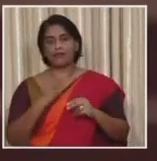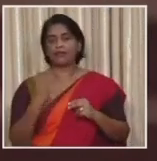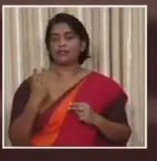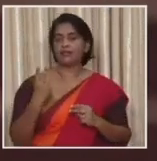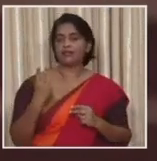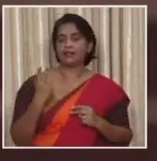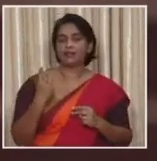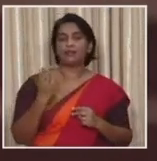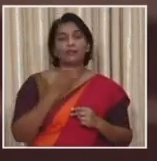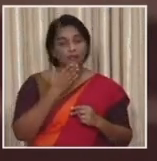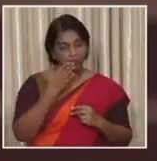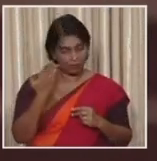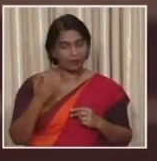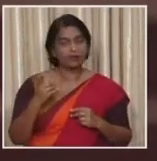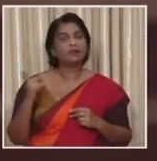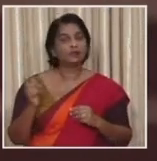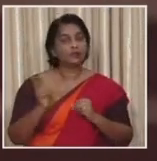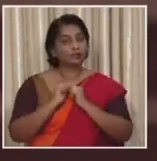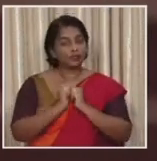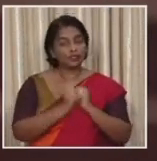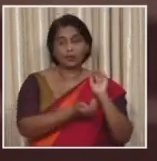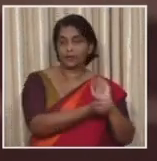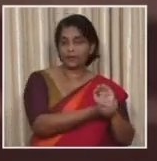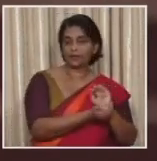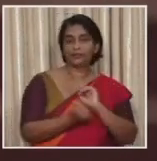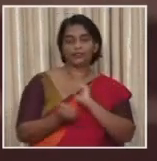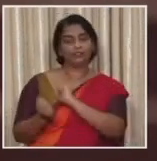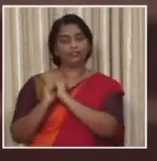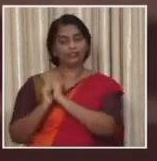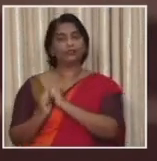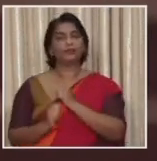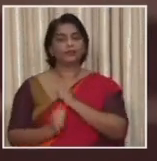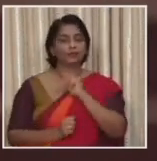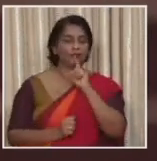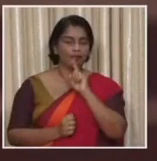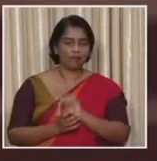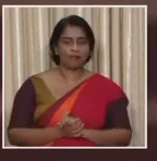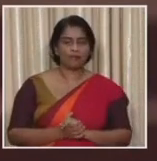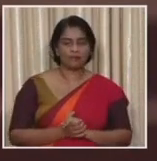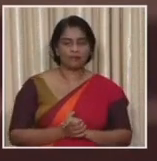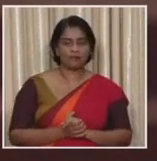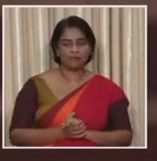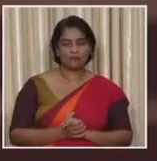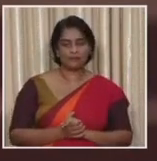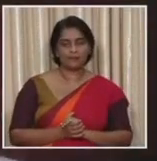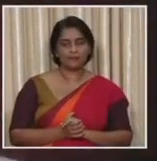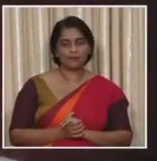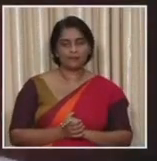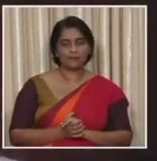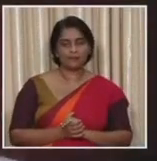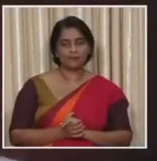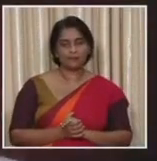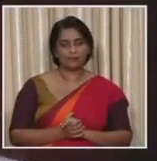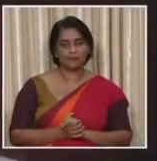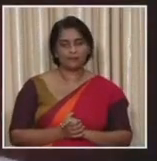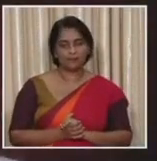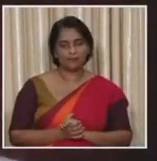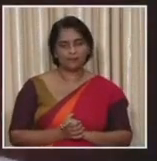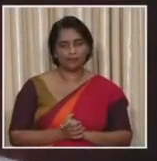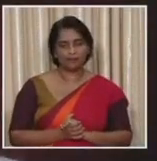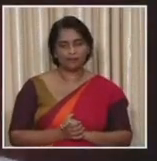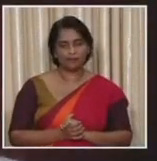එතකොට ඒගොල්ලන්ගේ ඒ ආරක්ෂාවත් සුරක්ෂිත වෙනවා. ඒ යෝජනාව තමයි අපි කරේ. මම ගරු ඇමතිතුමා මේ